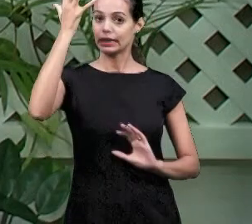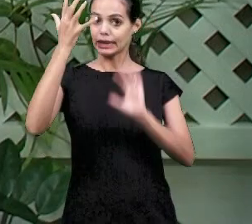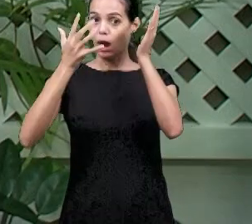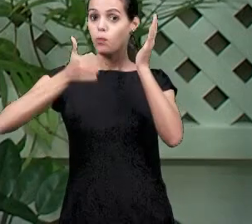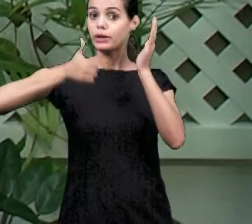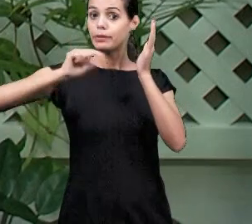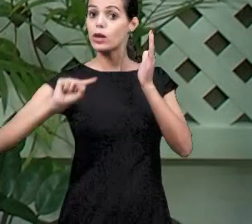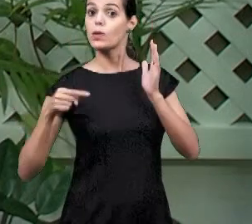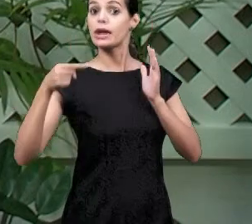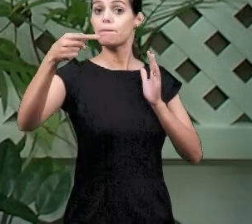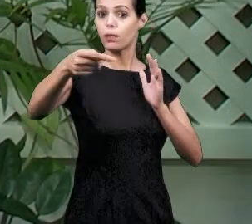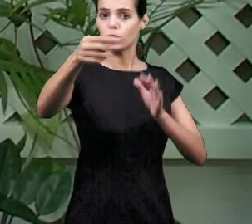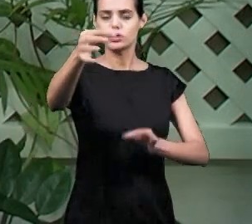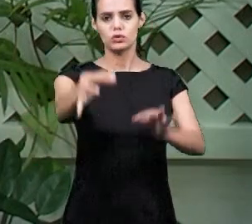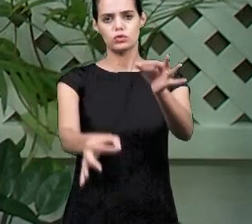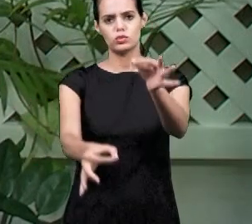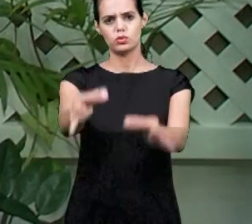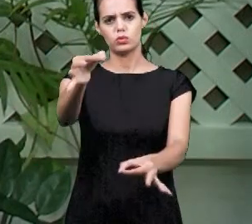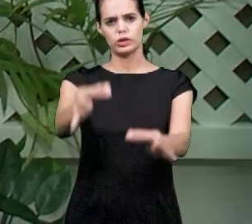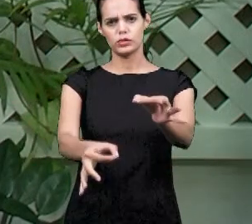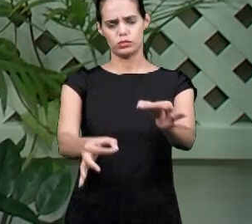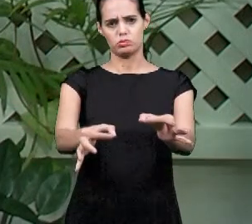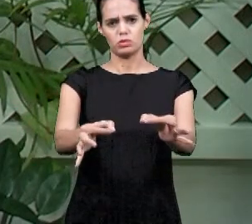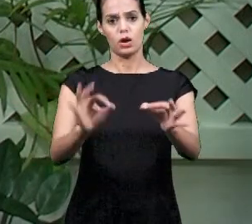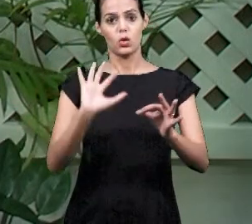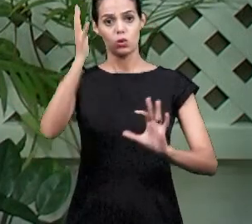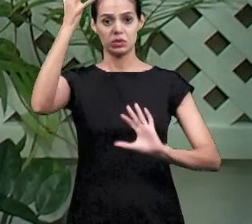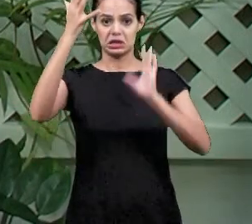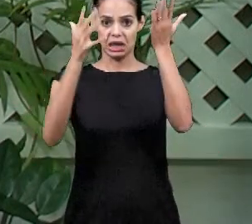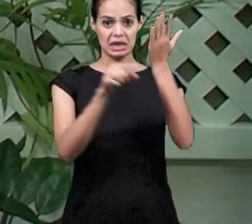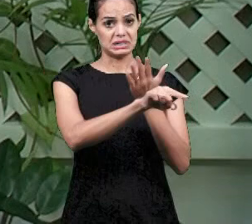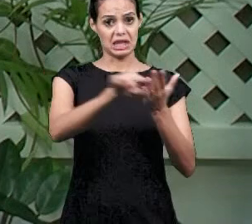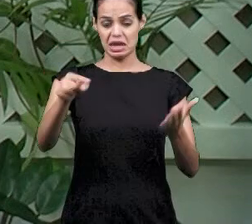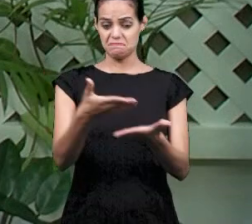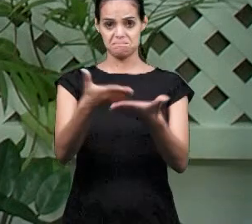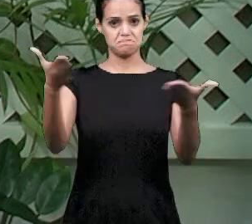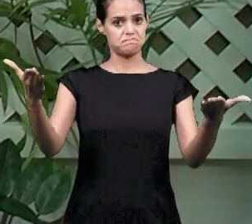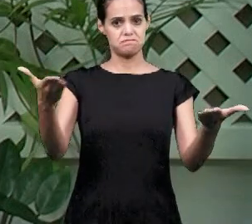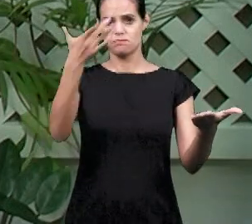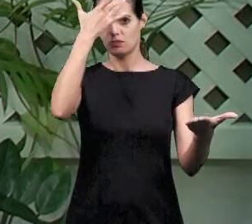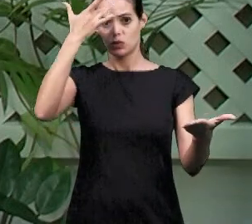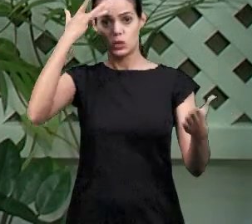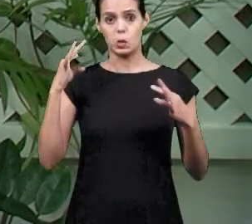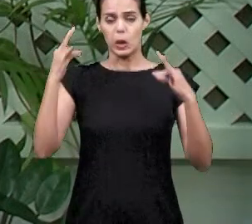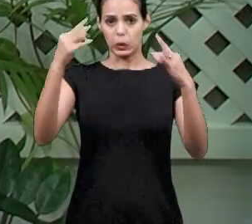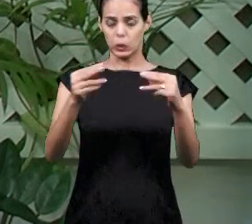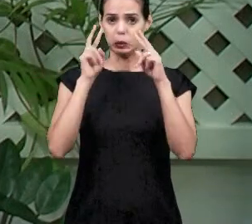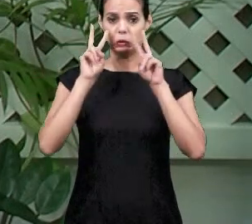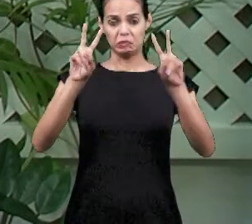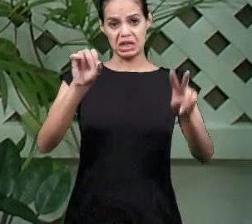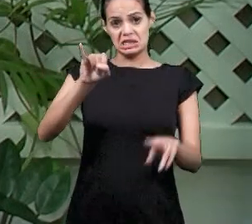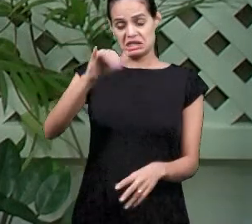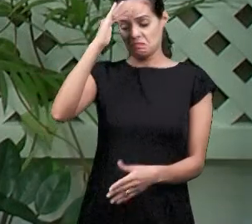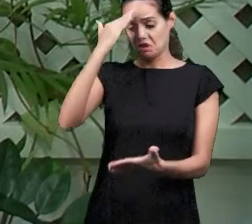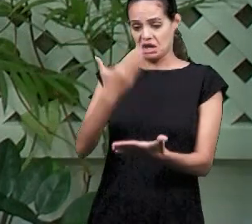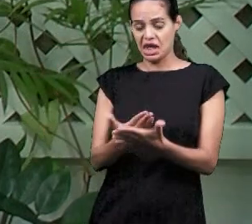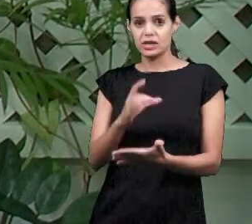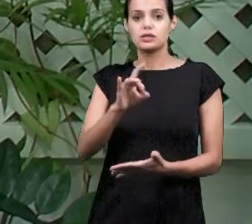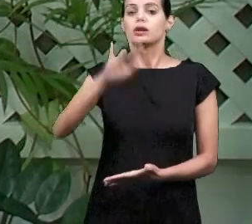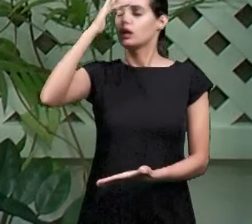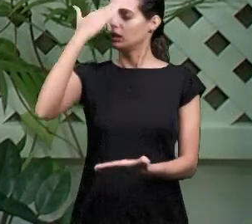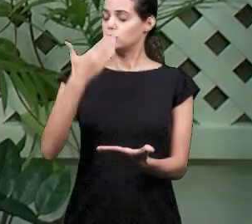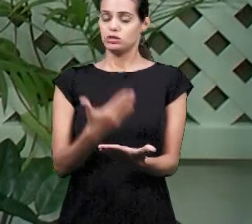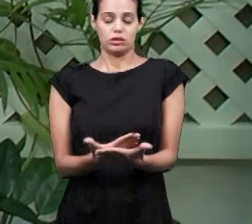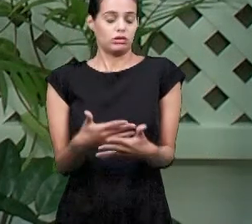la famine à plusieurs endroits. Cela sont des signes. Le grand problème n'est pas dans